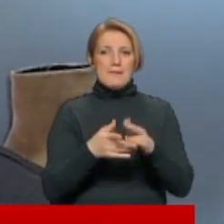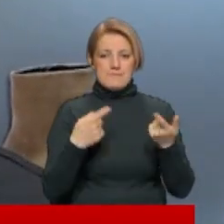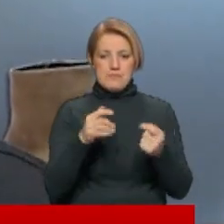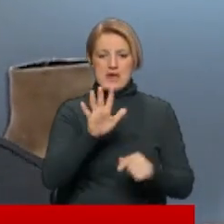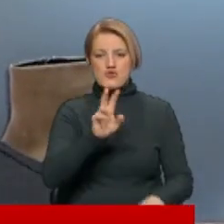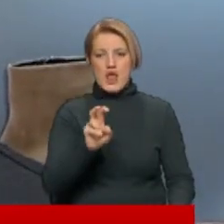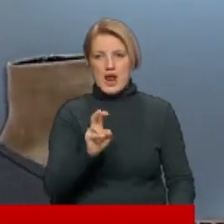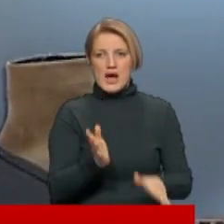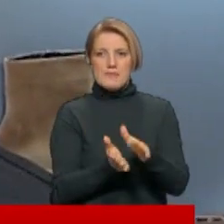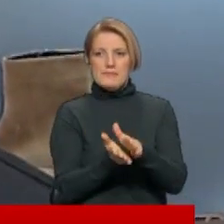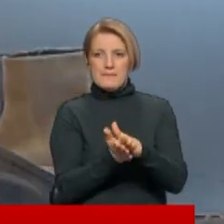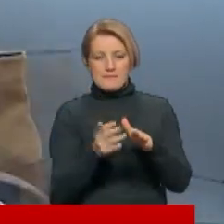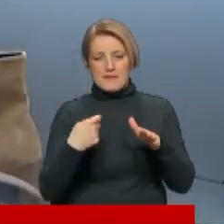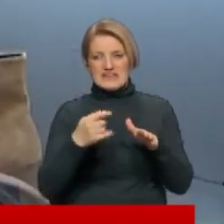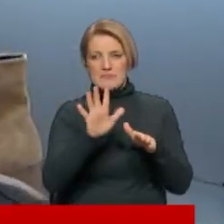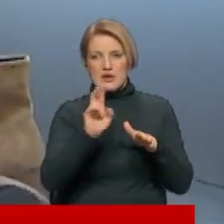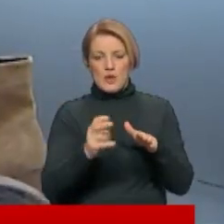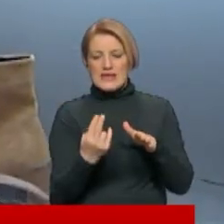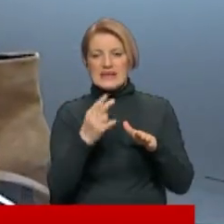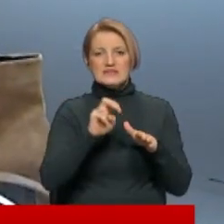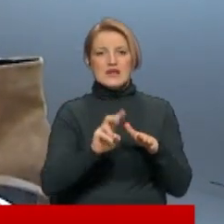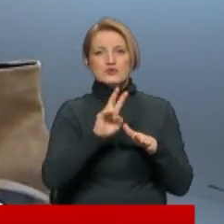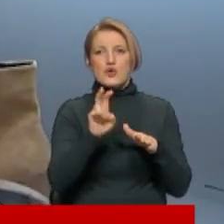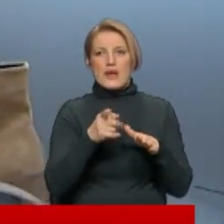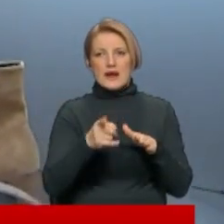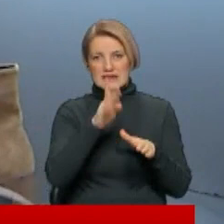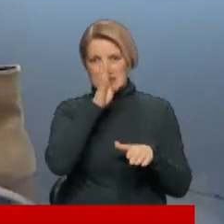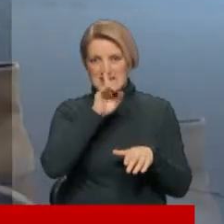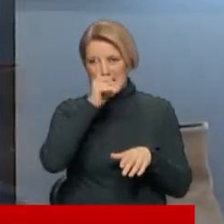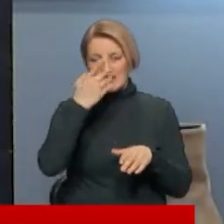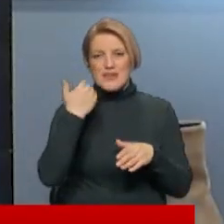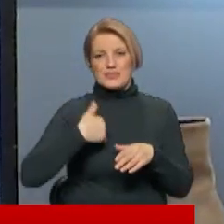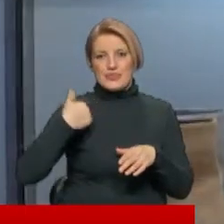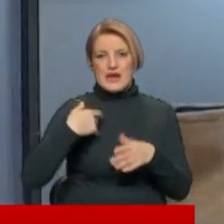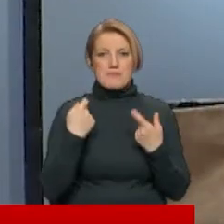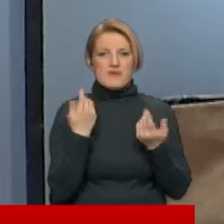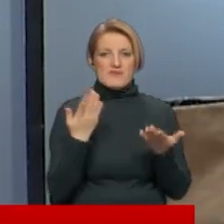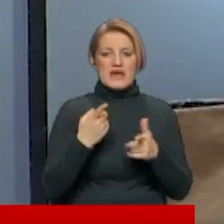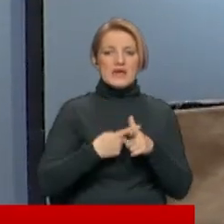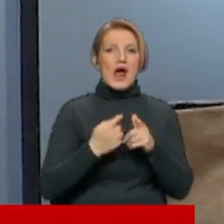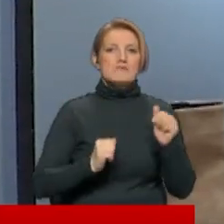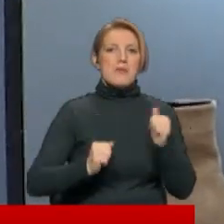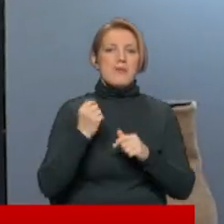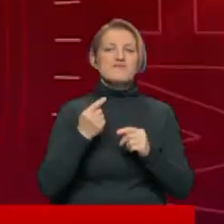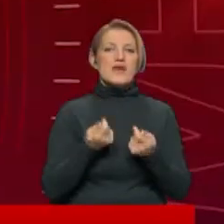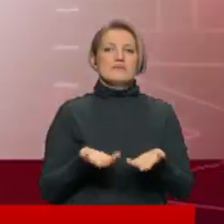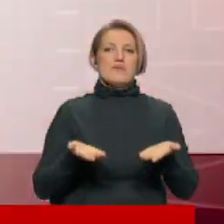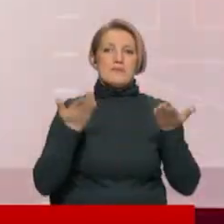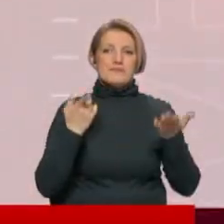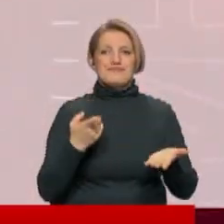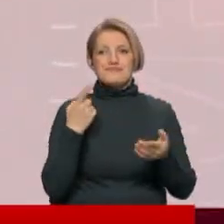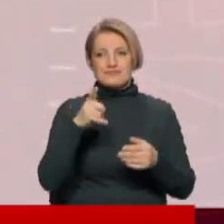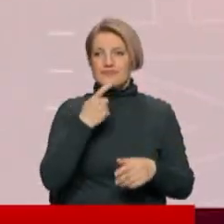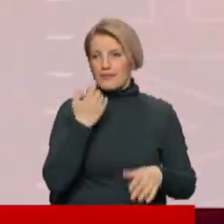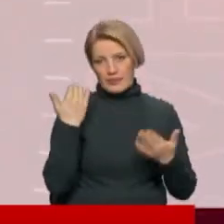5 dolarlar, 6 dolarlar civarında. 7-8 dolarlar civarında sadece deri maliyeti var. Kiralar çok arttı. Fiyatlarımız yükseldi haliyle. Bunu geçen